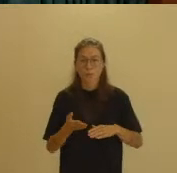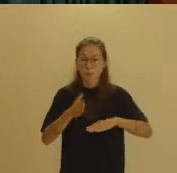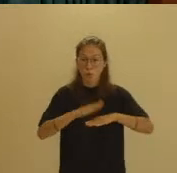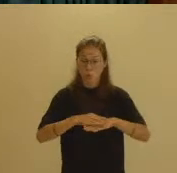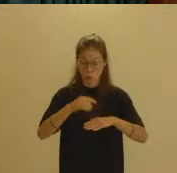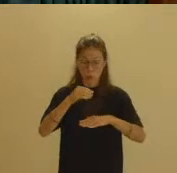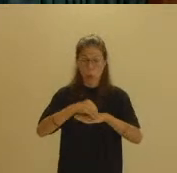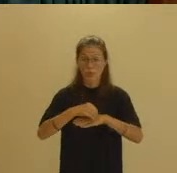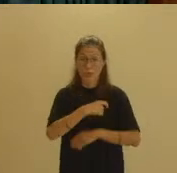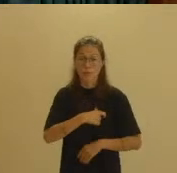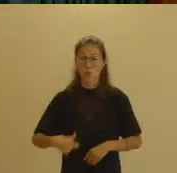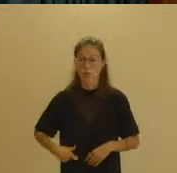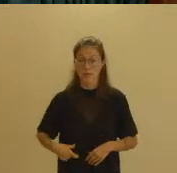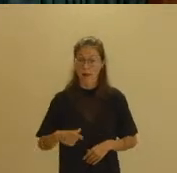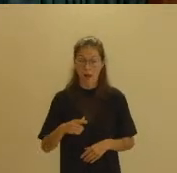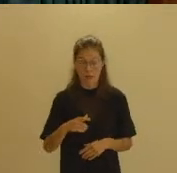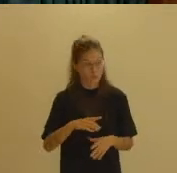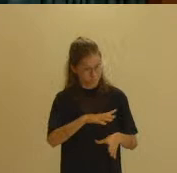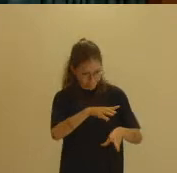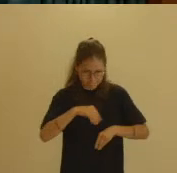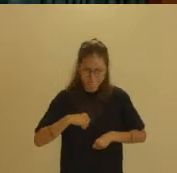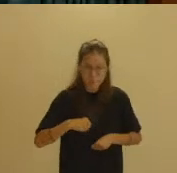la décision. Pas de vote.